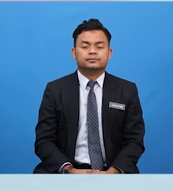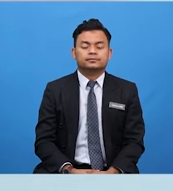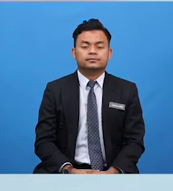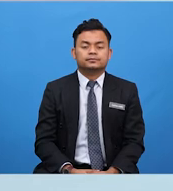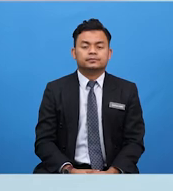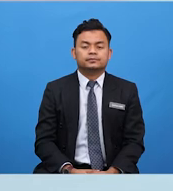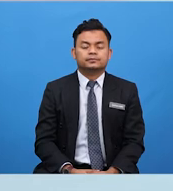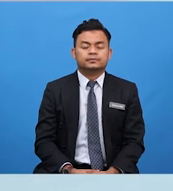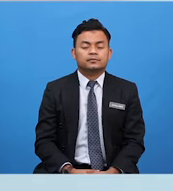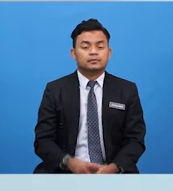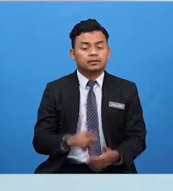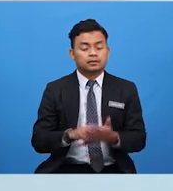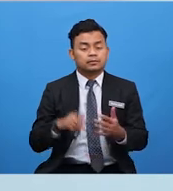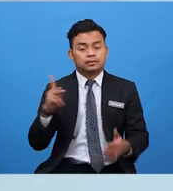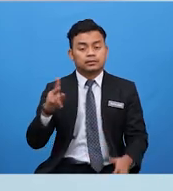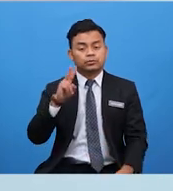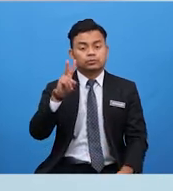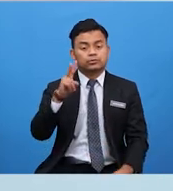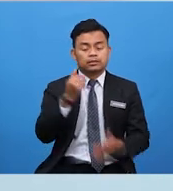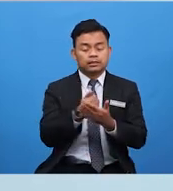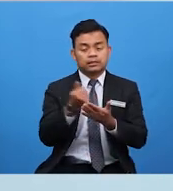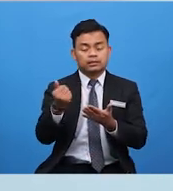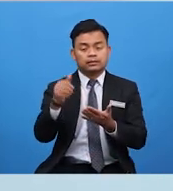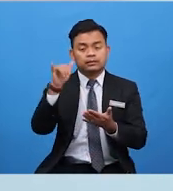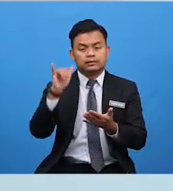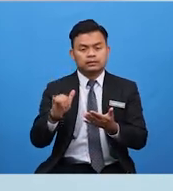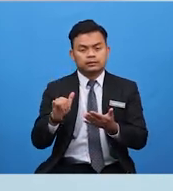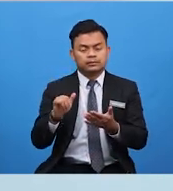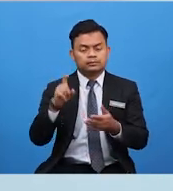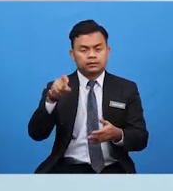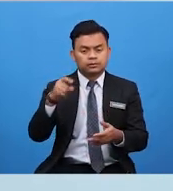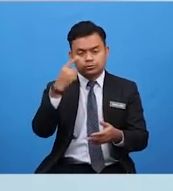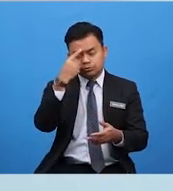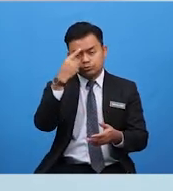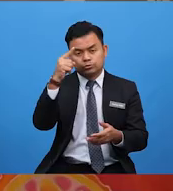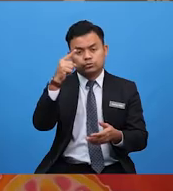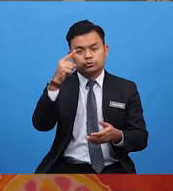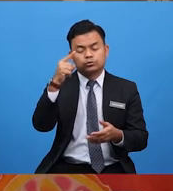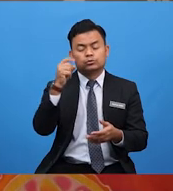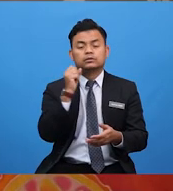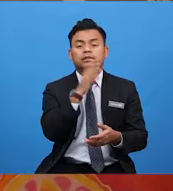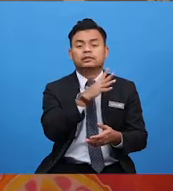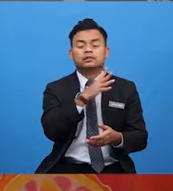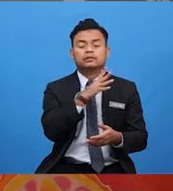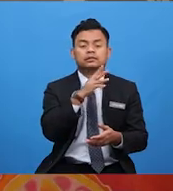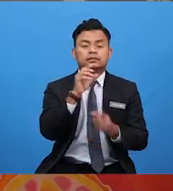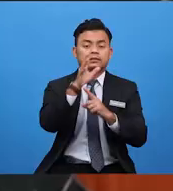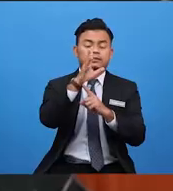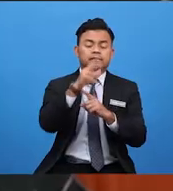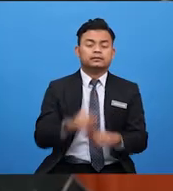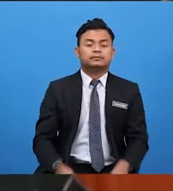Nyatakan 2 peralatan yang diperlukan untuk proses menanggalkan lilin. Ya, betul tu